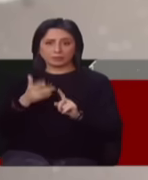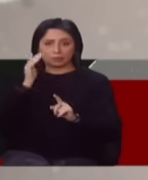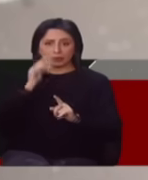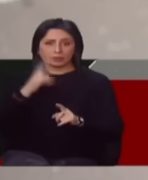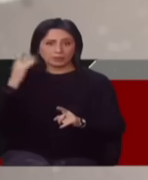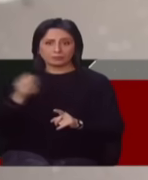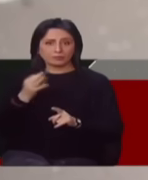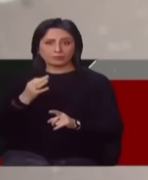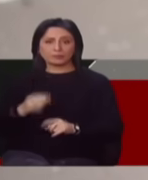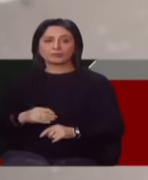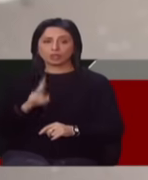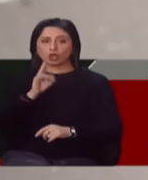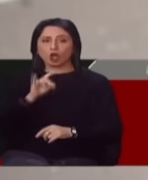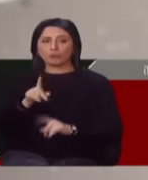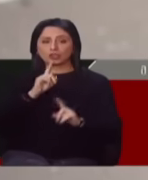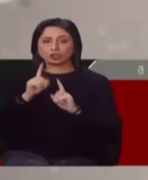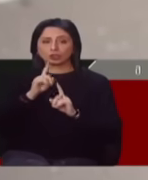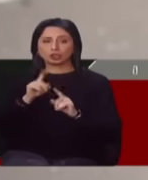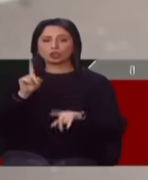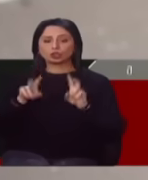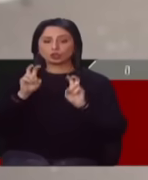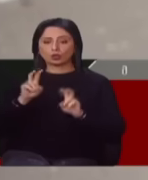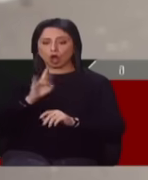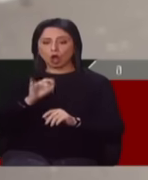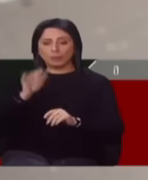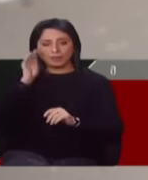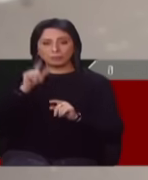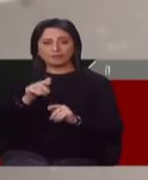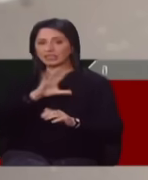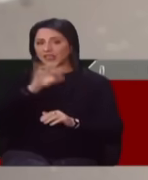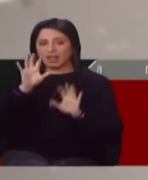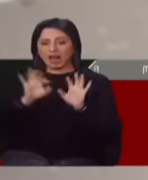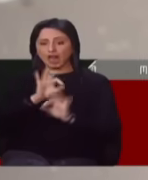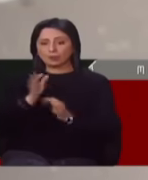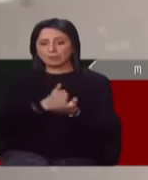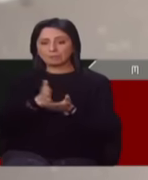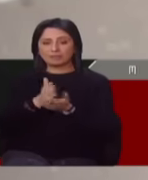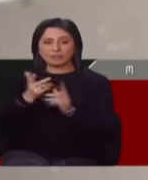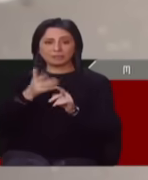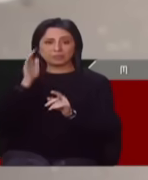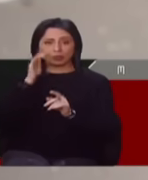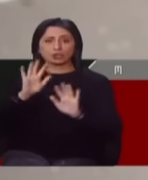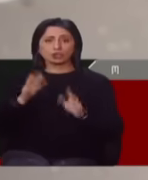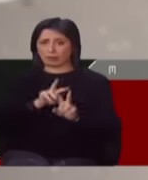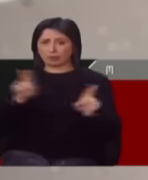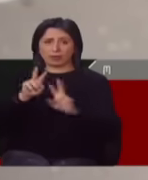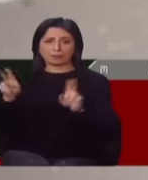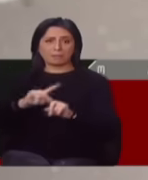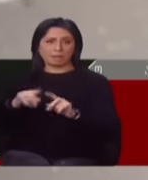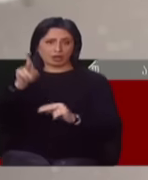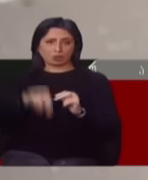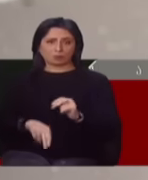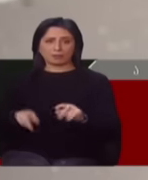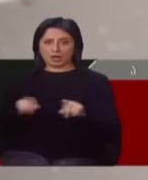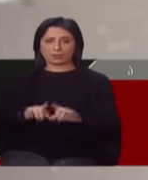მესამე მოსმენის პროცედურა, კომიტეტის ხდომა და ზოგადად საკომიტეტო მოსმენა ყველა კანონპროექტთან მიმართებაში მესამე მოსმენის შემთხვევაში მალევე